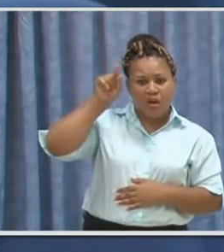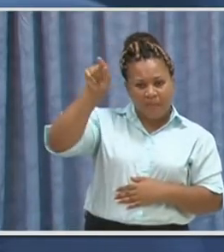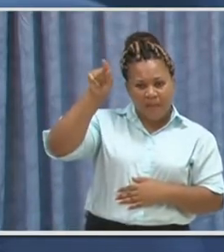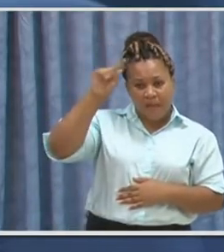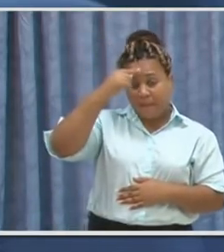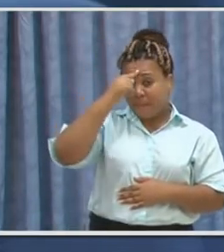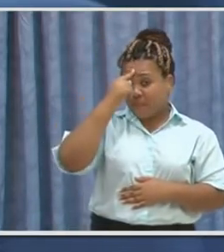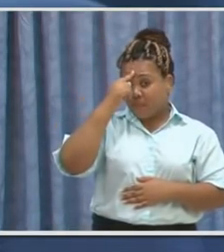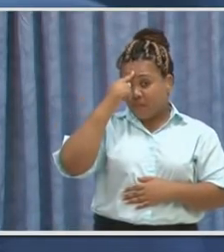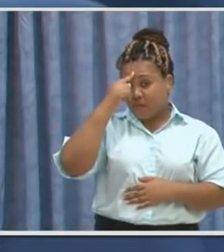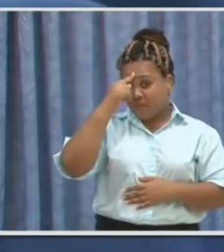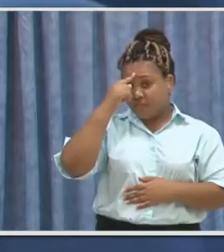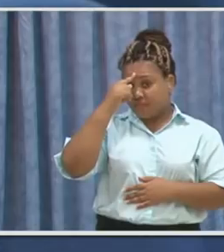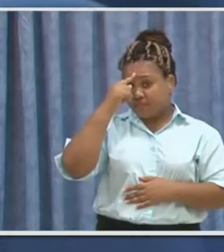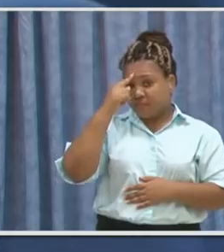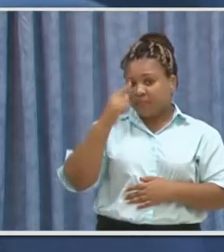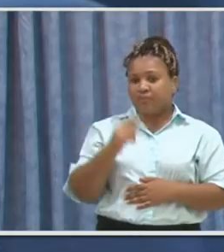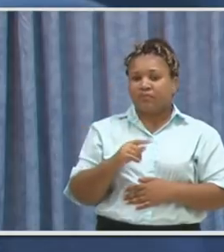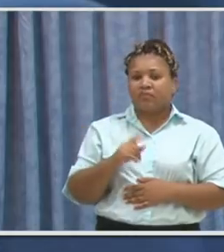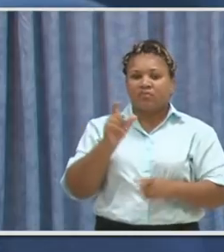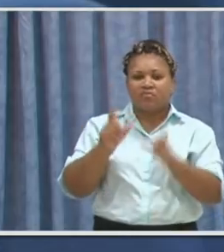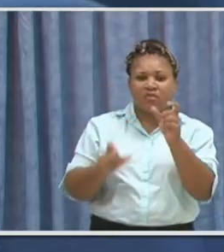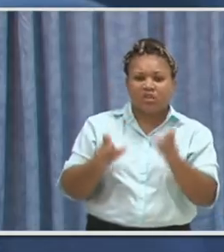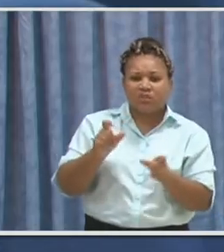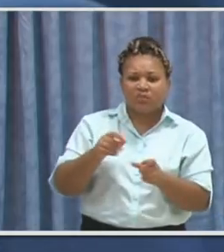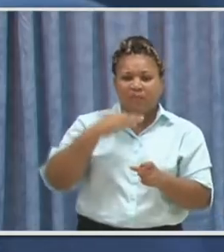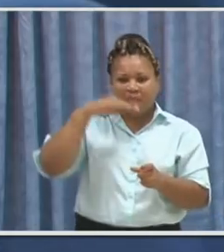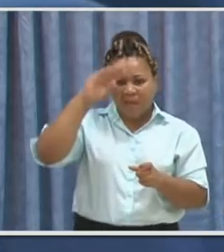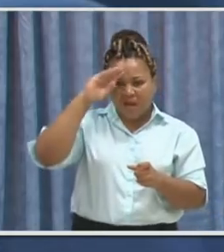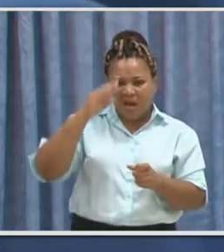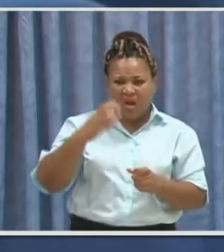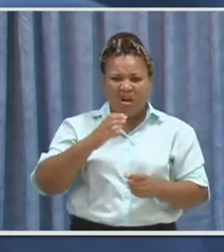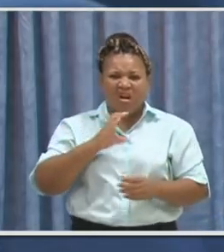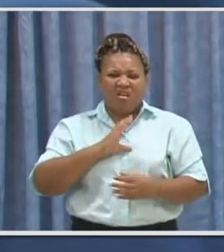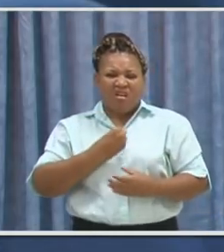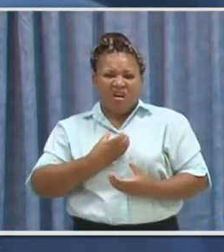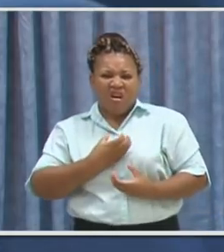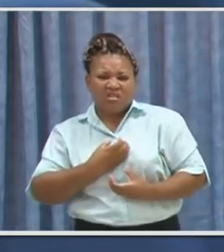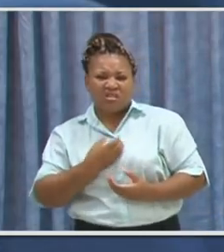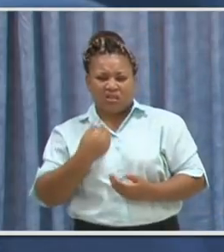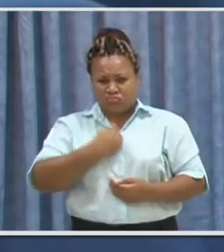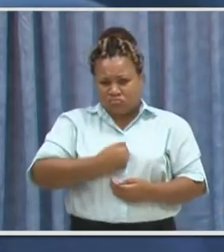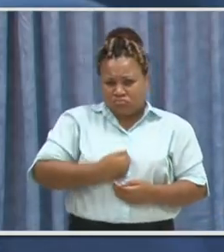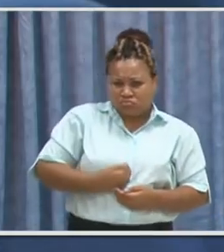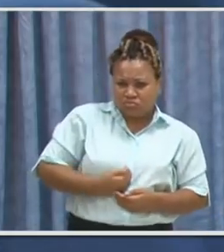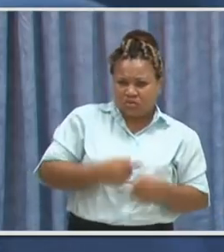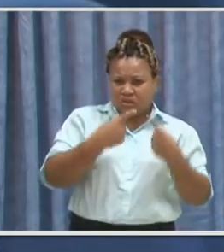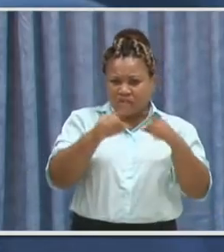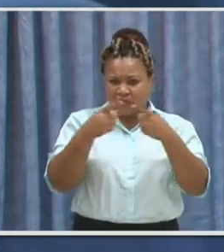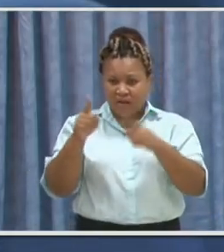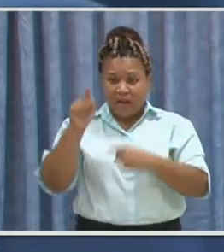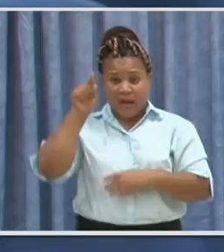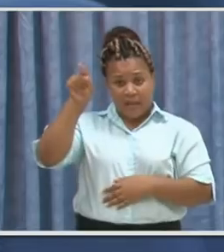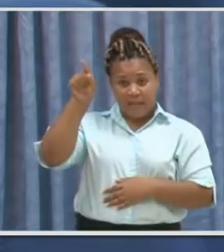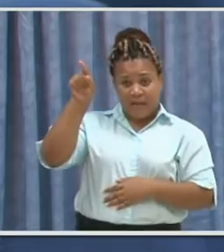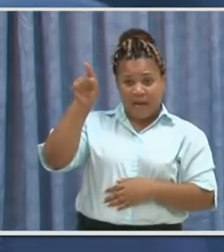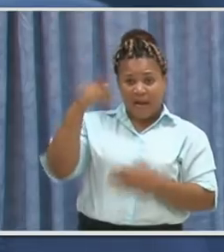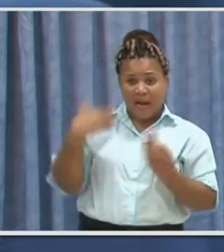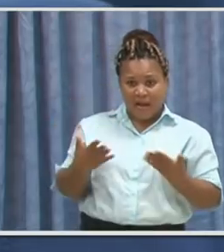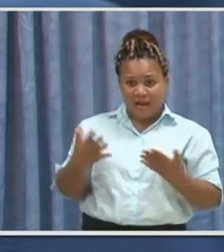prendre tout ça veut dire monde si tout bon traitement y avait les bleus qu'ils ont pour besoin et comment y est pour passer quoi c'est en